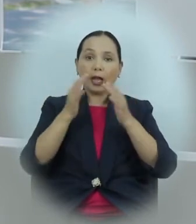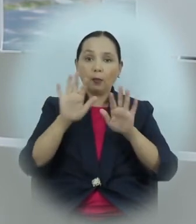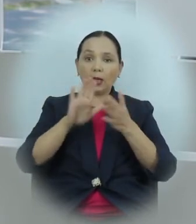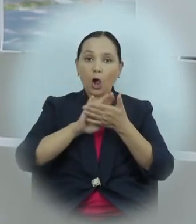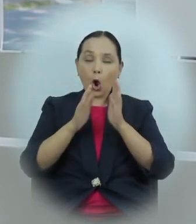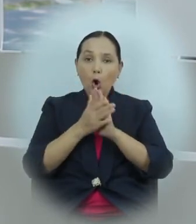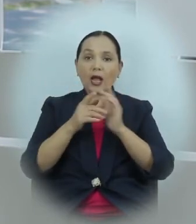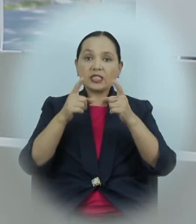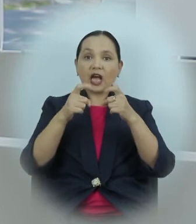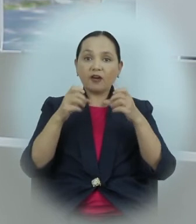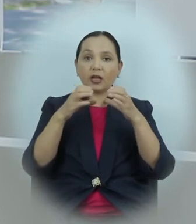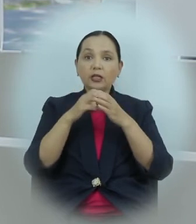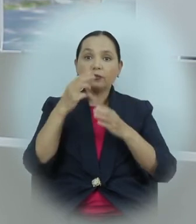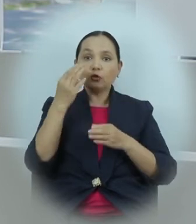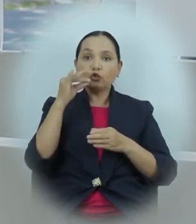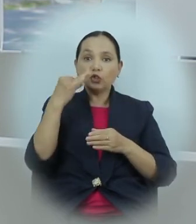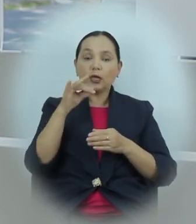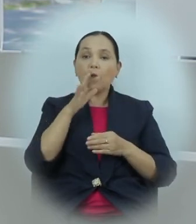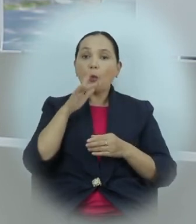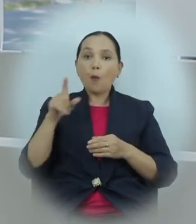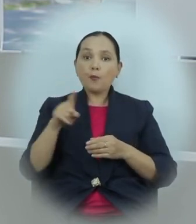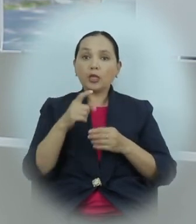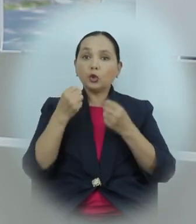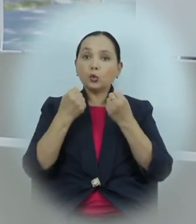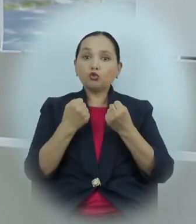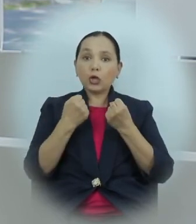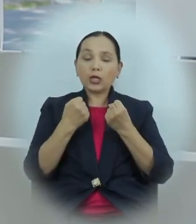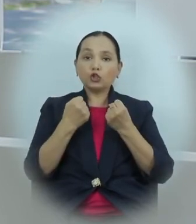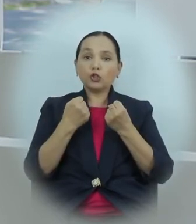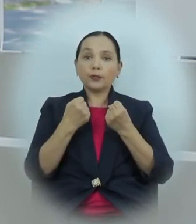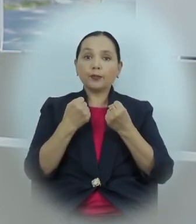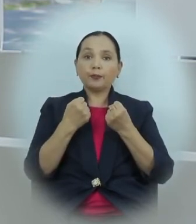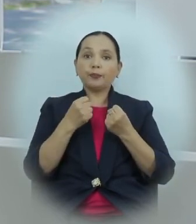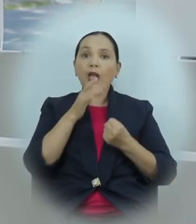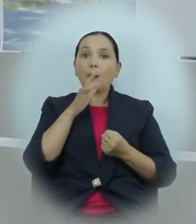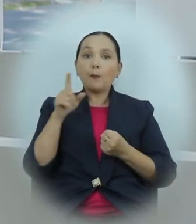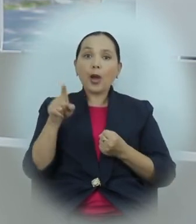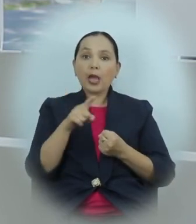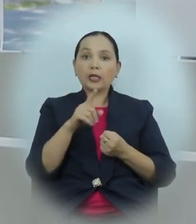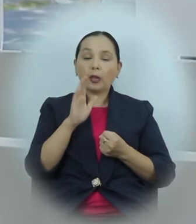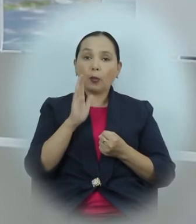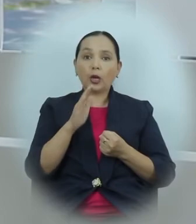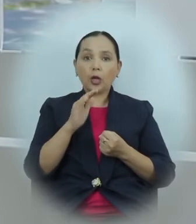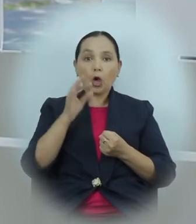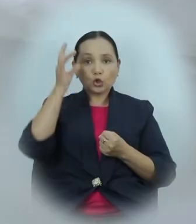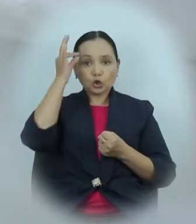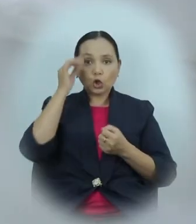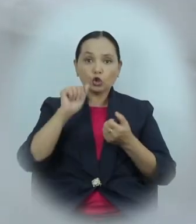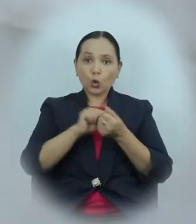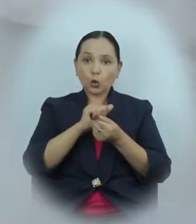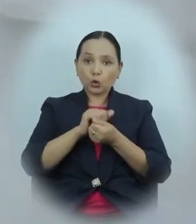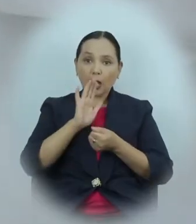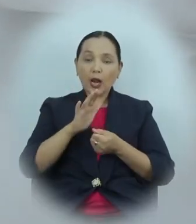ya'ni zahvat tushni moment, ya'ni ushlash bir payti davrini ushlab, soch quritiladi